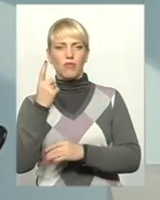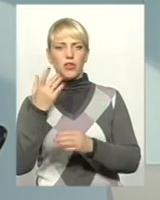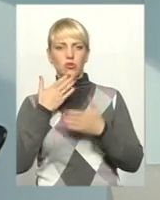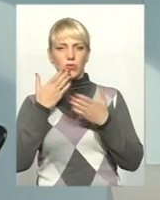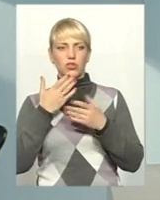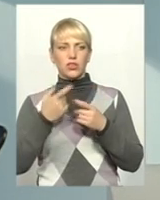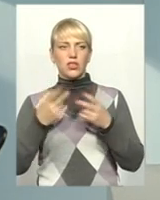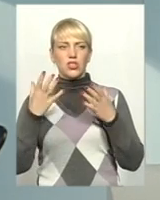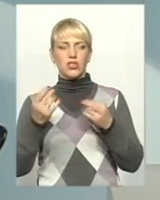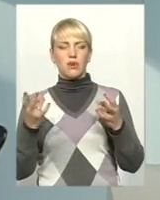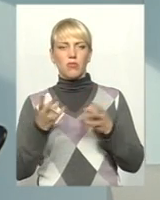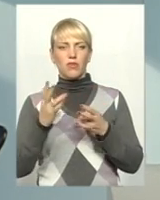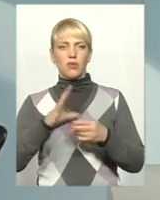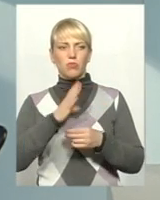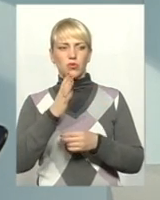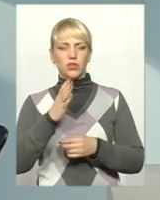має ще бути